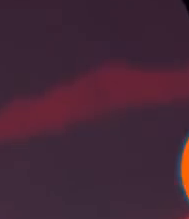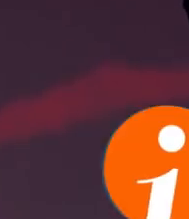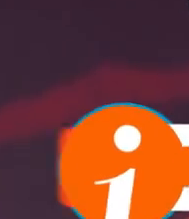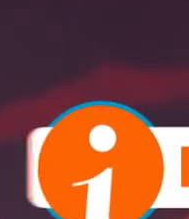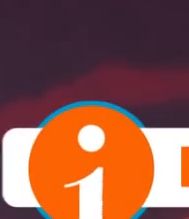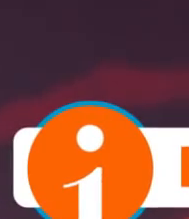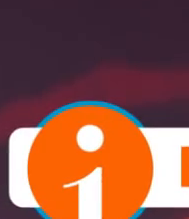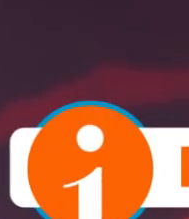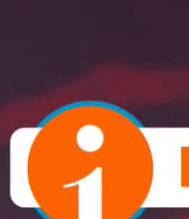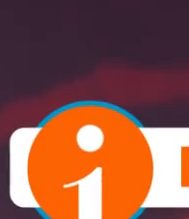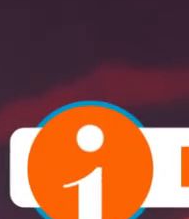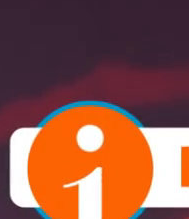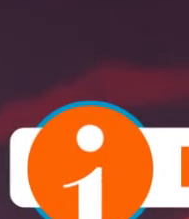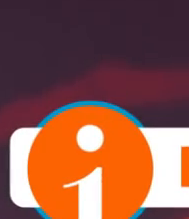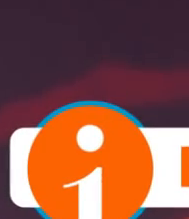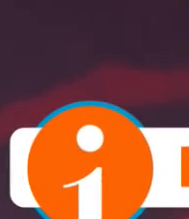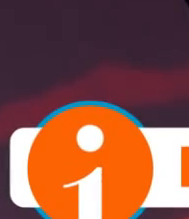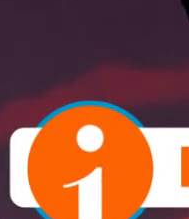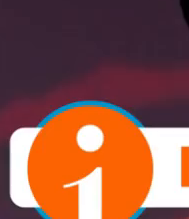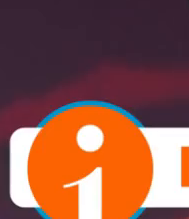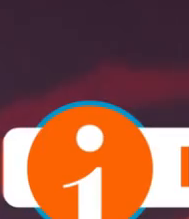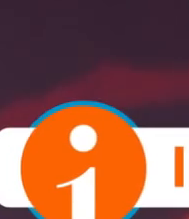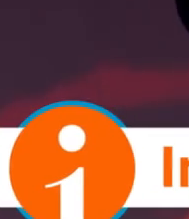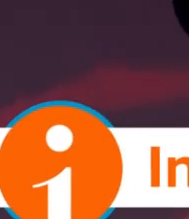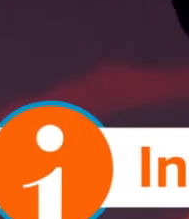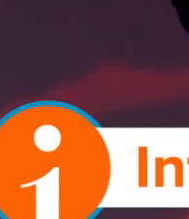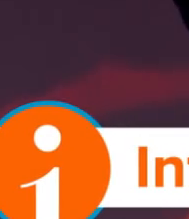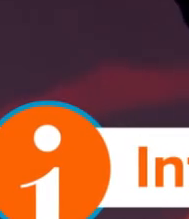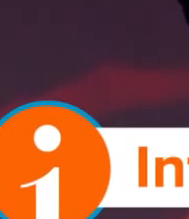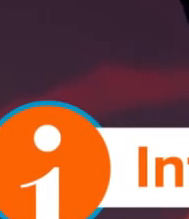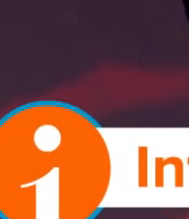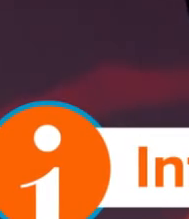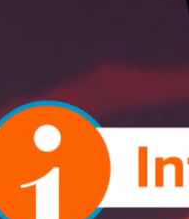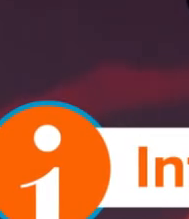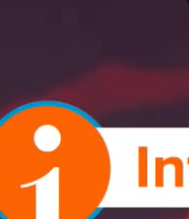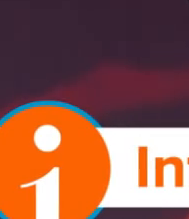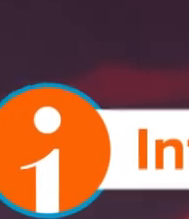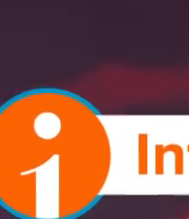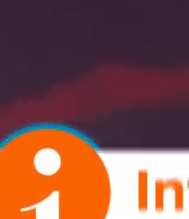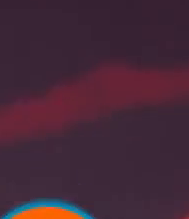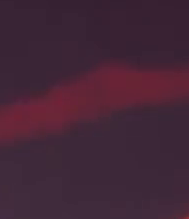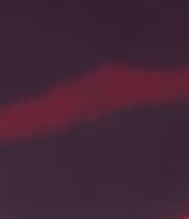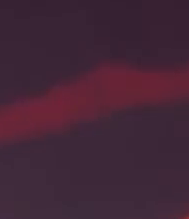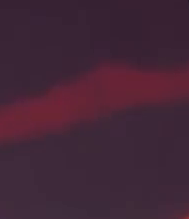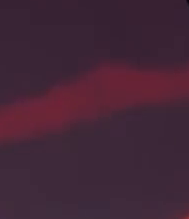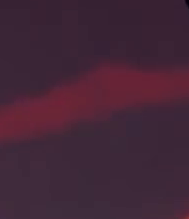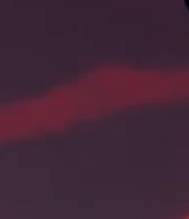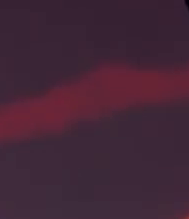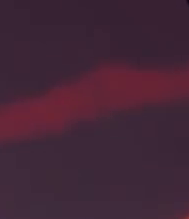білгіңіз келсе, Информбюроның YouTube арнасына жазылыңыздар. Жазылып қана қоймай, ұнату батырмасын басып пікір қалдырыңыздар.